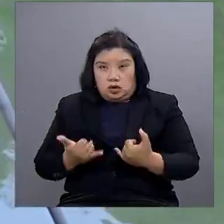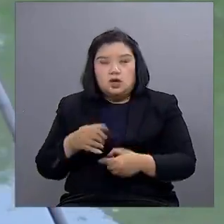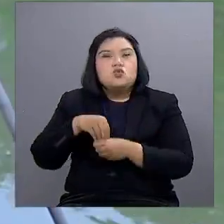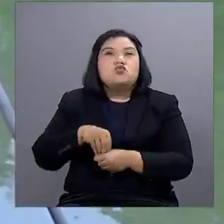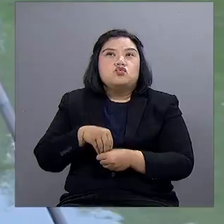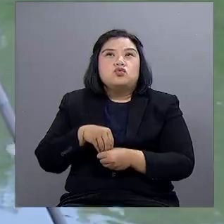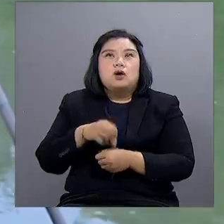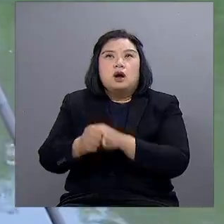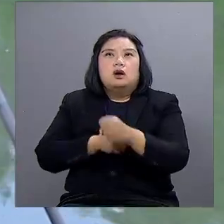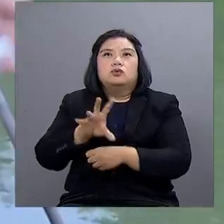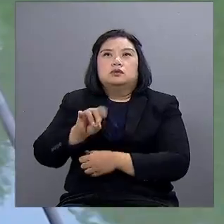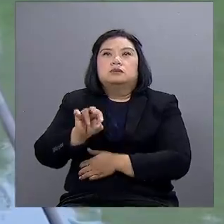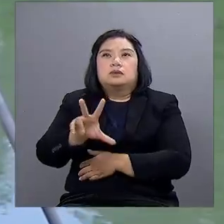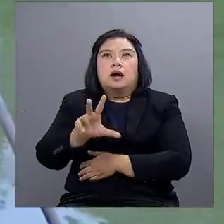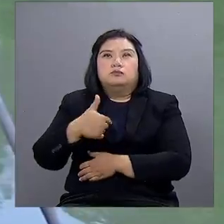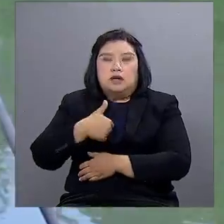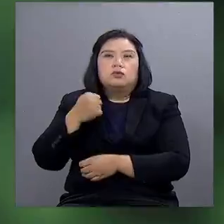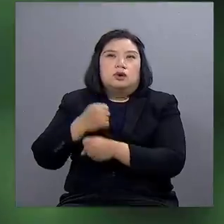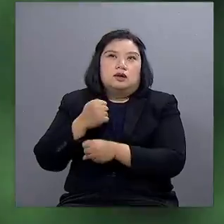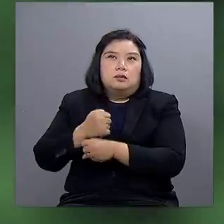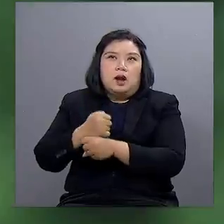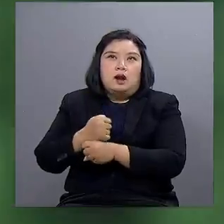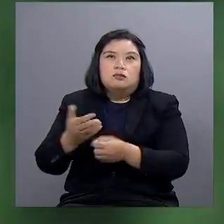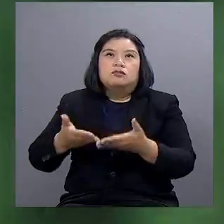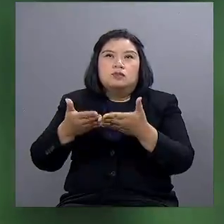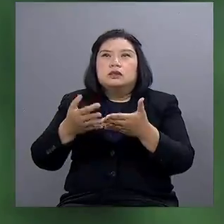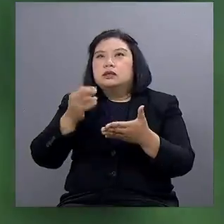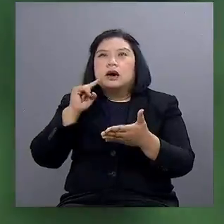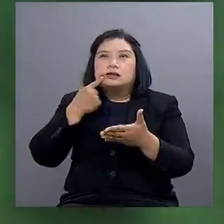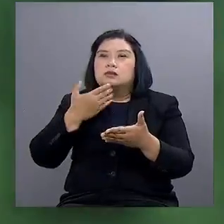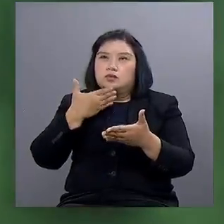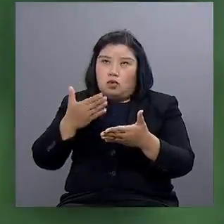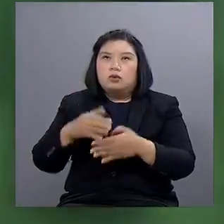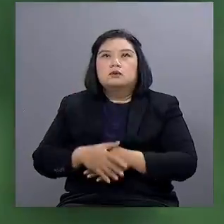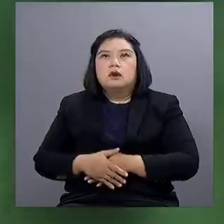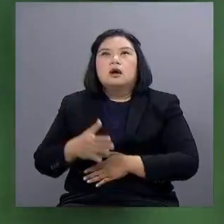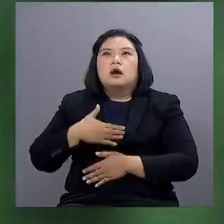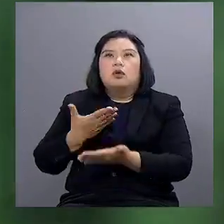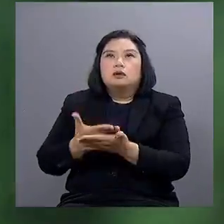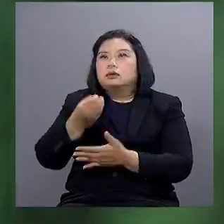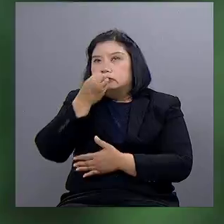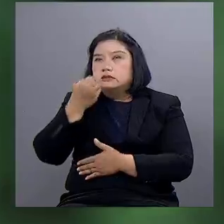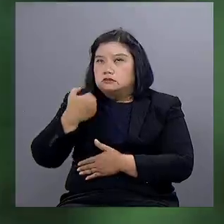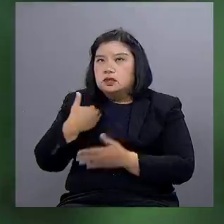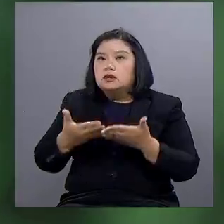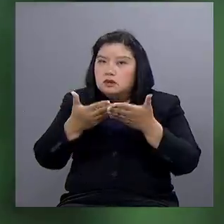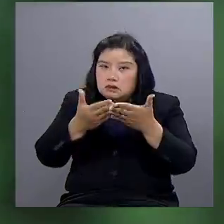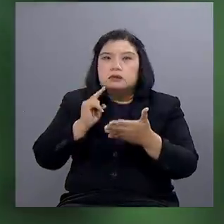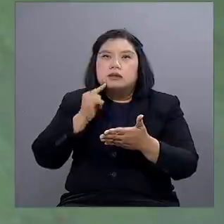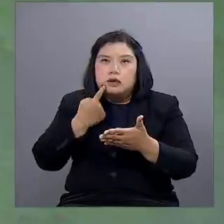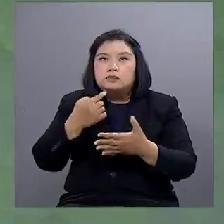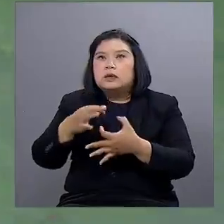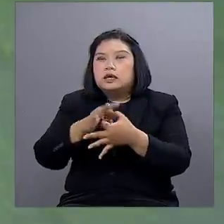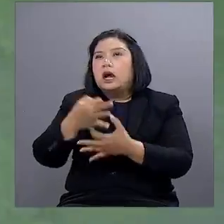แล้วเนี่ยก็ยังต้องเดินต้องทำอยู่เรามีกินมีใช้เพราะเรือเพราะเกลือไม่ได้ทำอาชีพอื่นเล